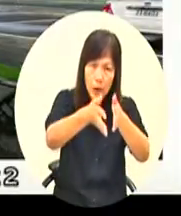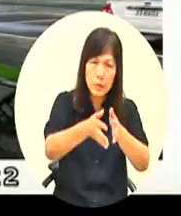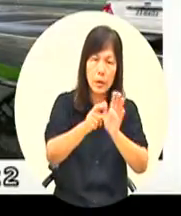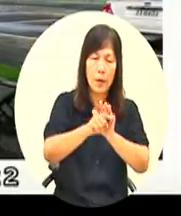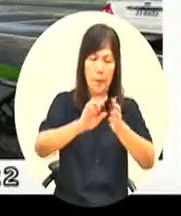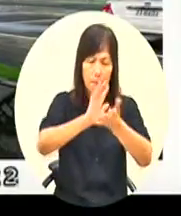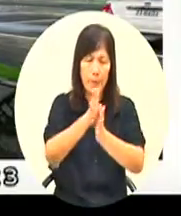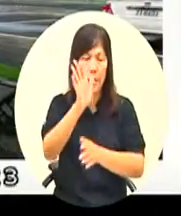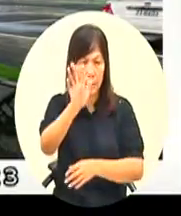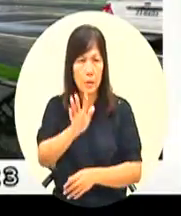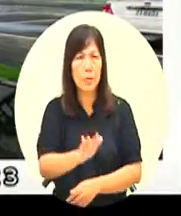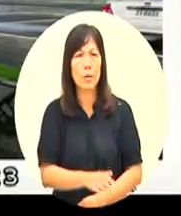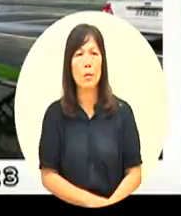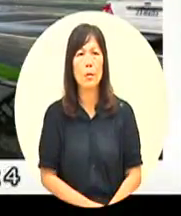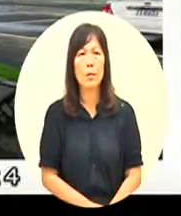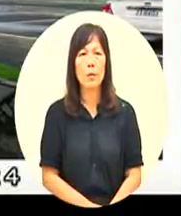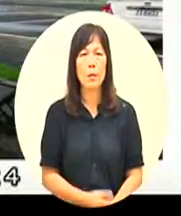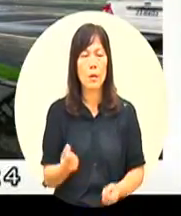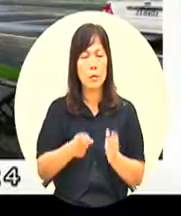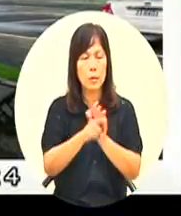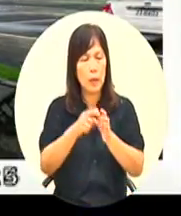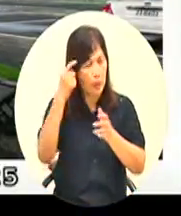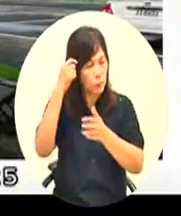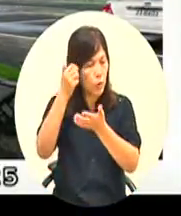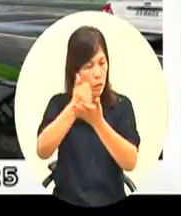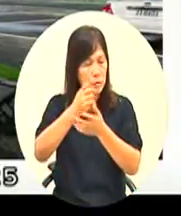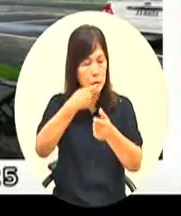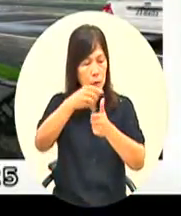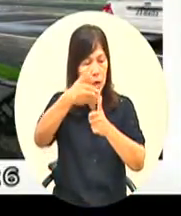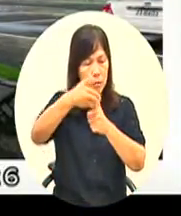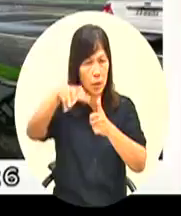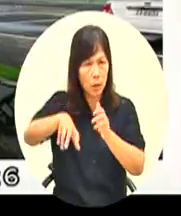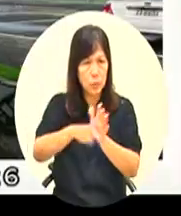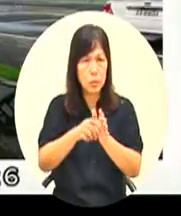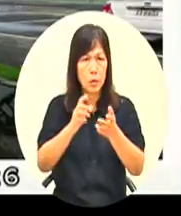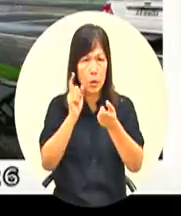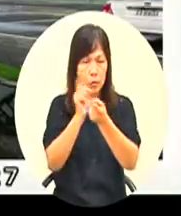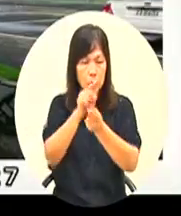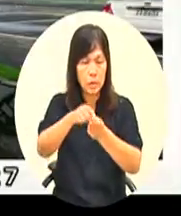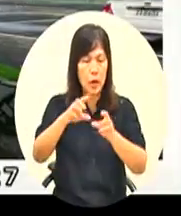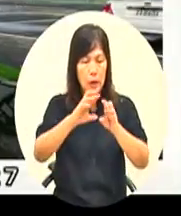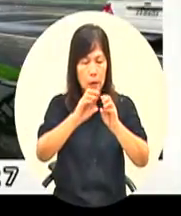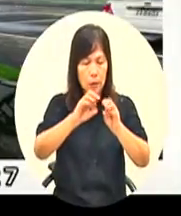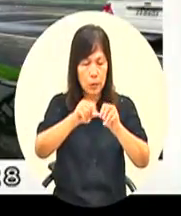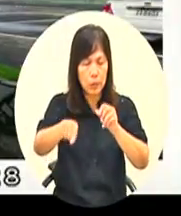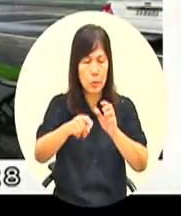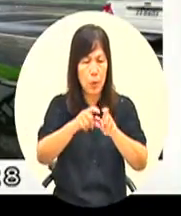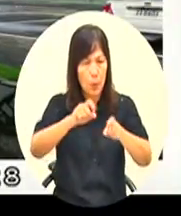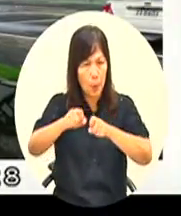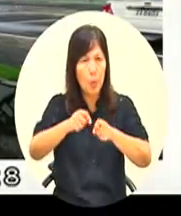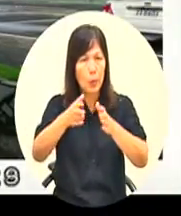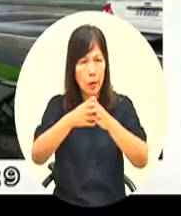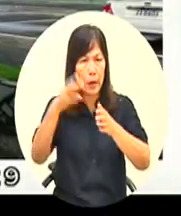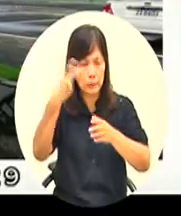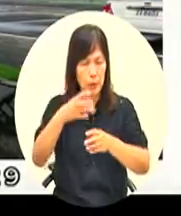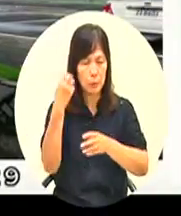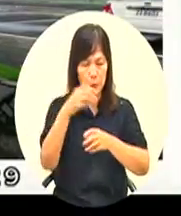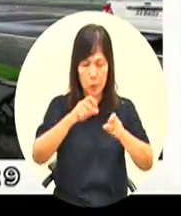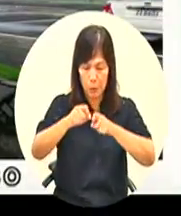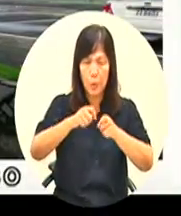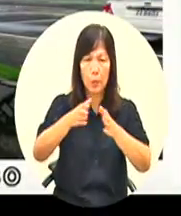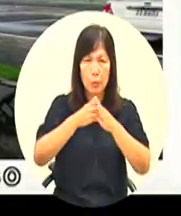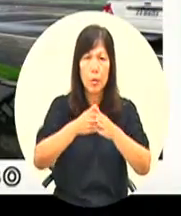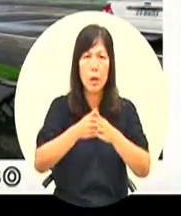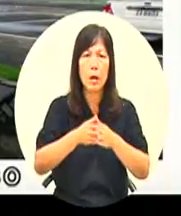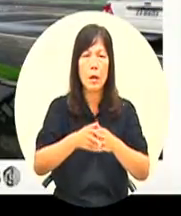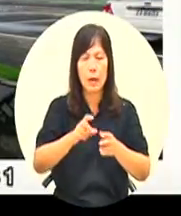有所改变。那我要请我们教育局长哈，好好的把这一块宝贵的土地哈做一个规划。那我本席在这里